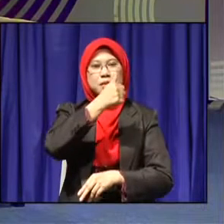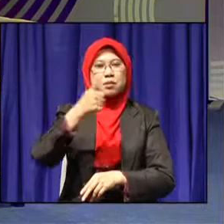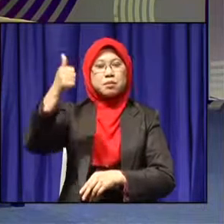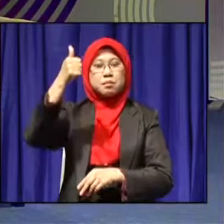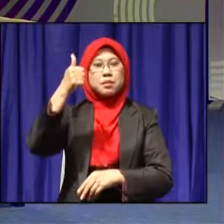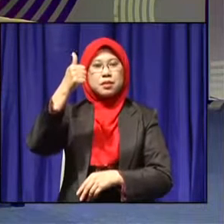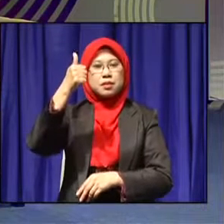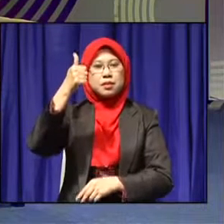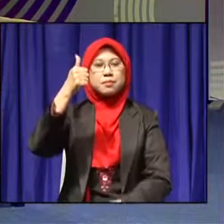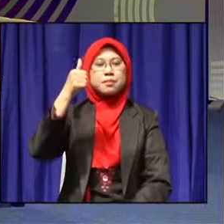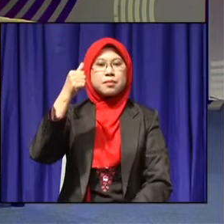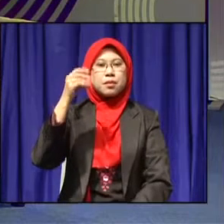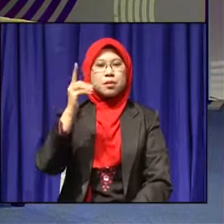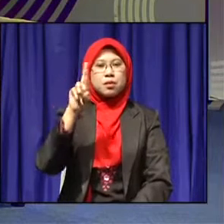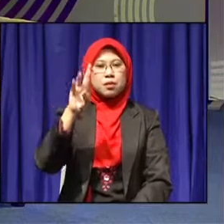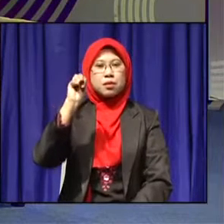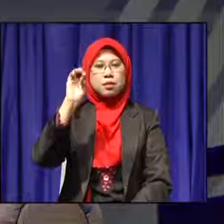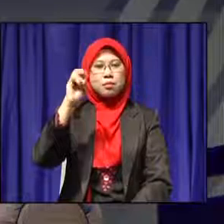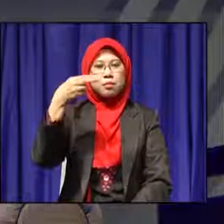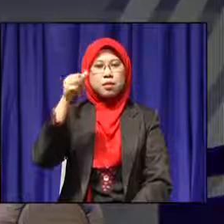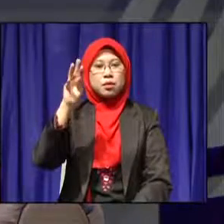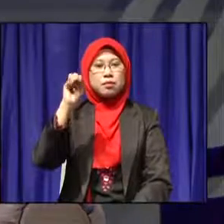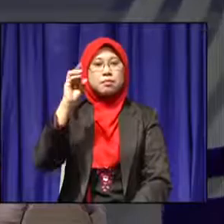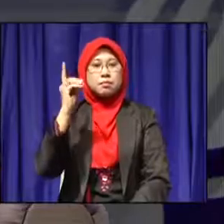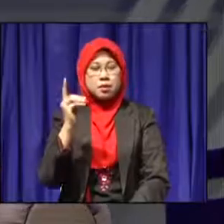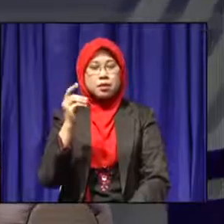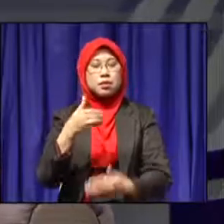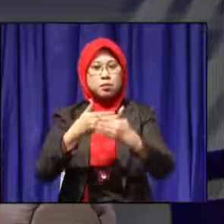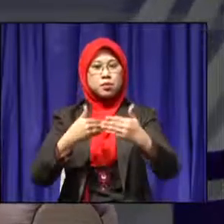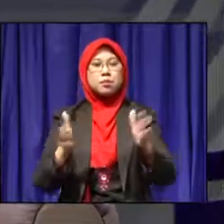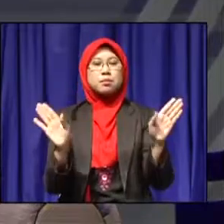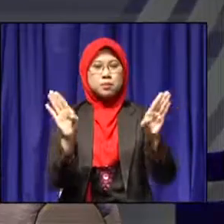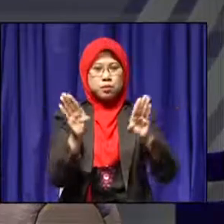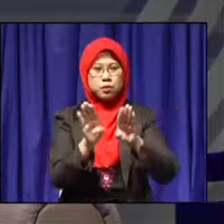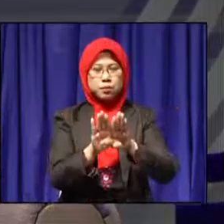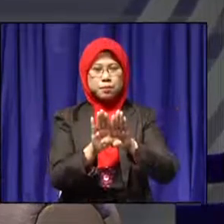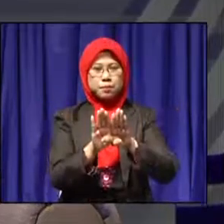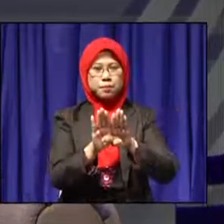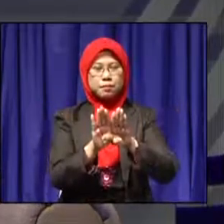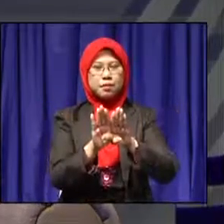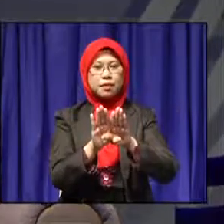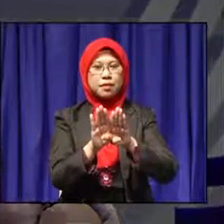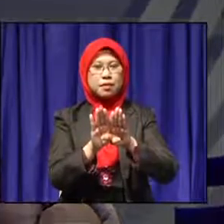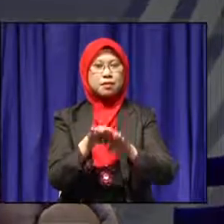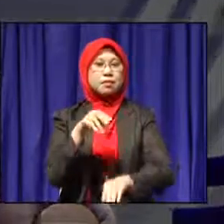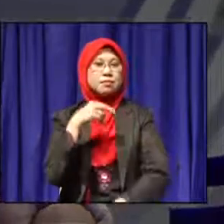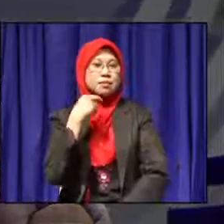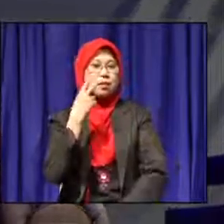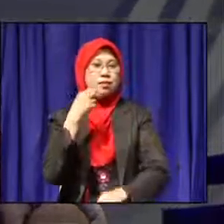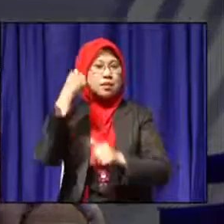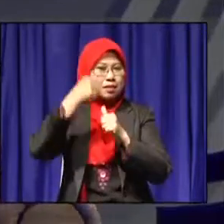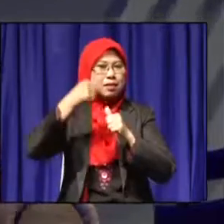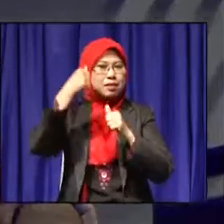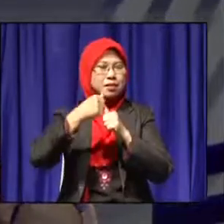pikire.co Muhammad bin Abu Bakar Jadi sebelum kita menambahkan sesi kita pada hari ini apakah the kita imbas kembali topi-topi